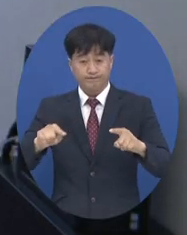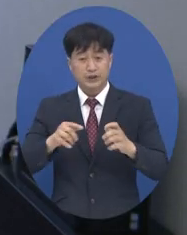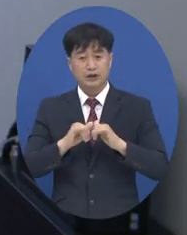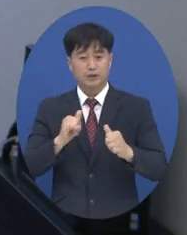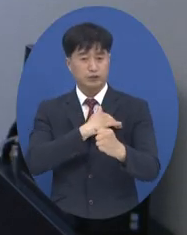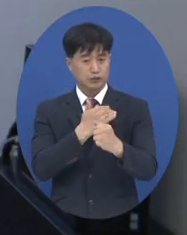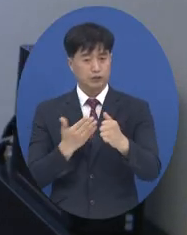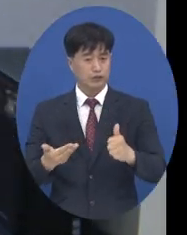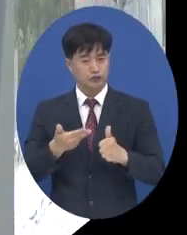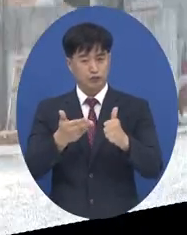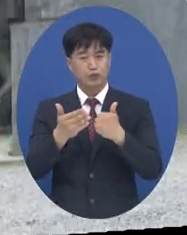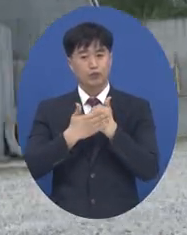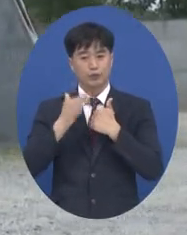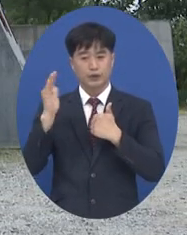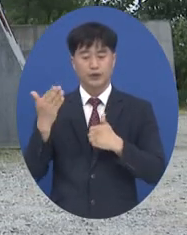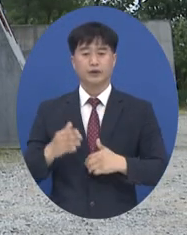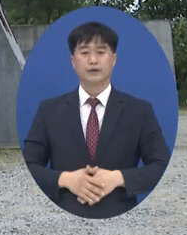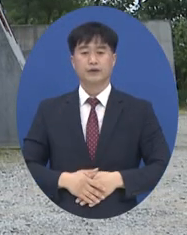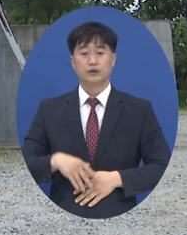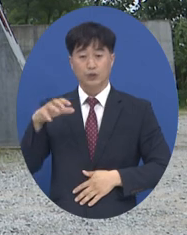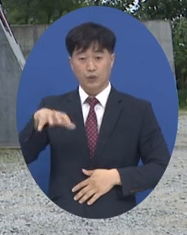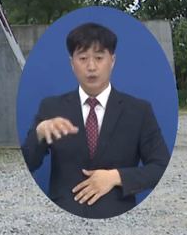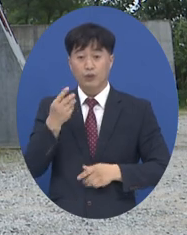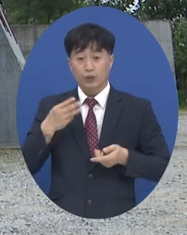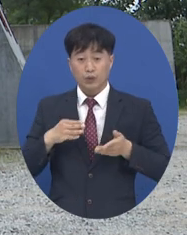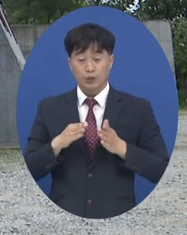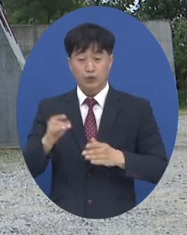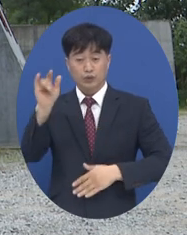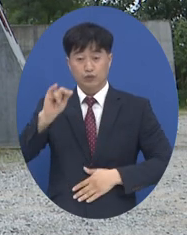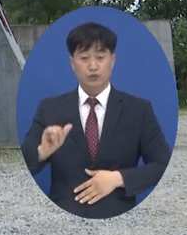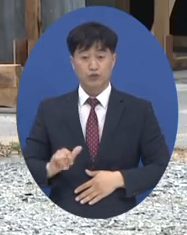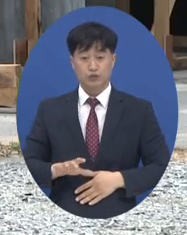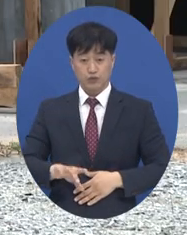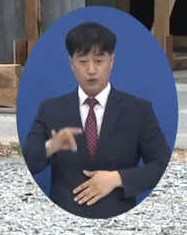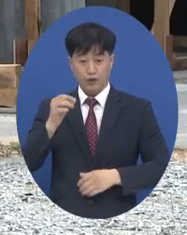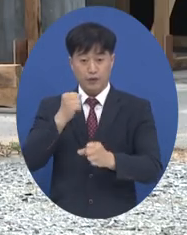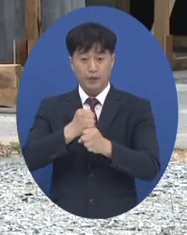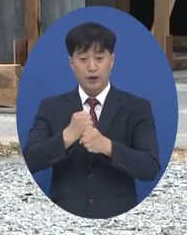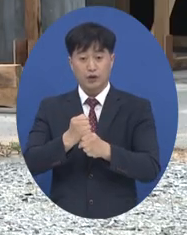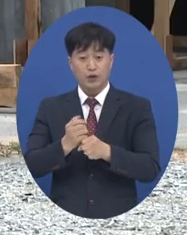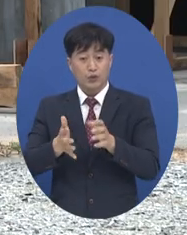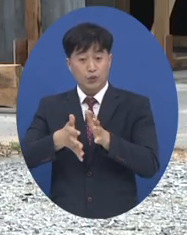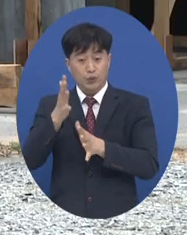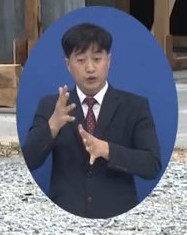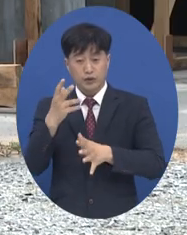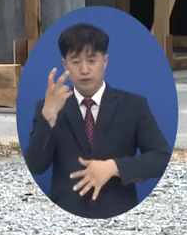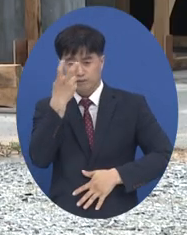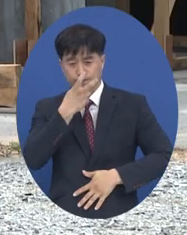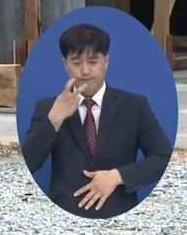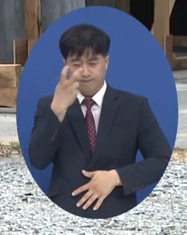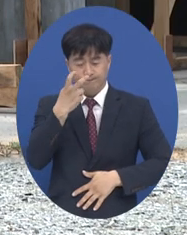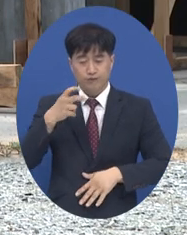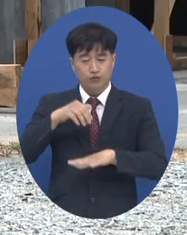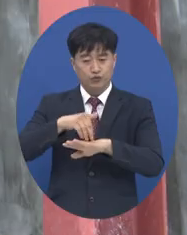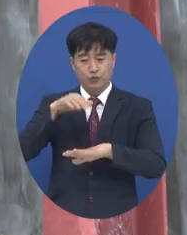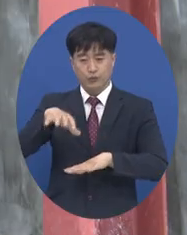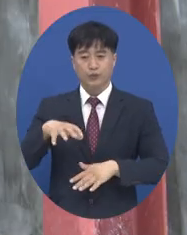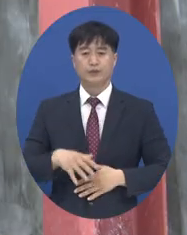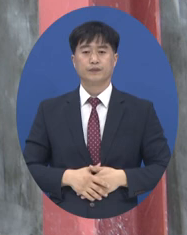데 도움을 줍니다. 이곳은 경기도가 전국에서 처음으로 만든 도시 탐색 구조 특수